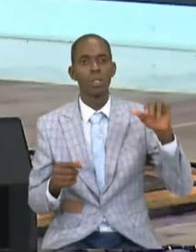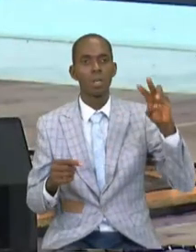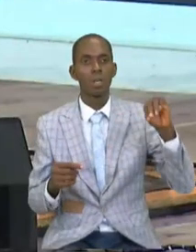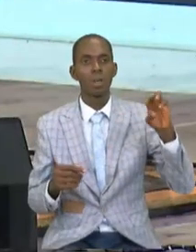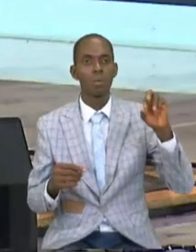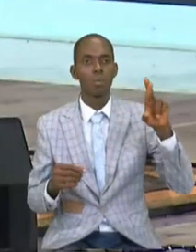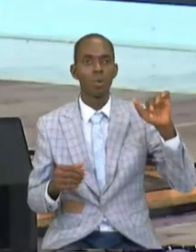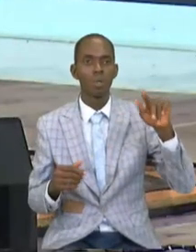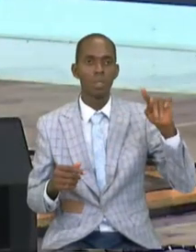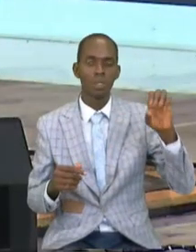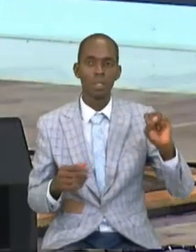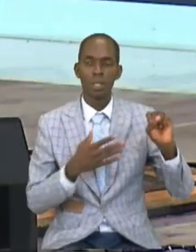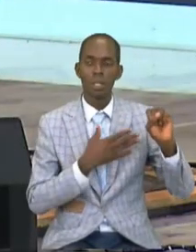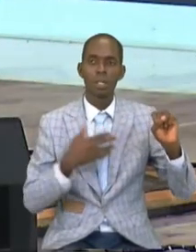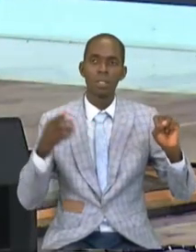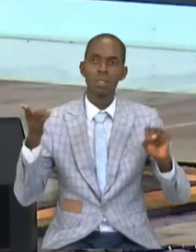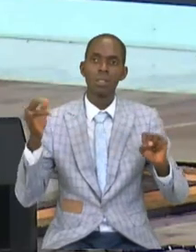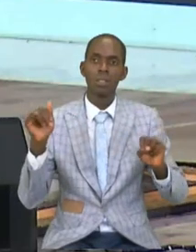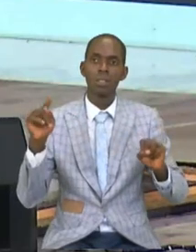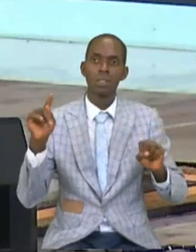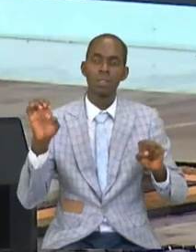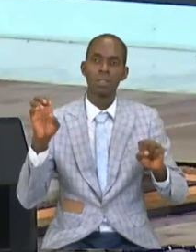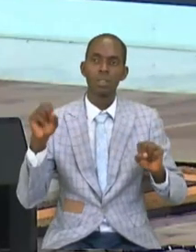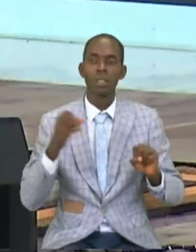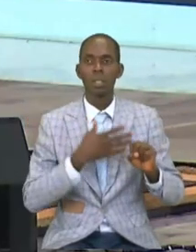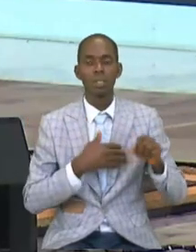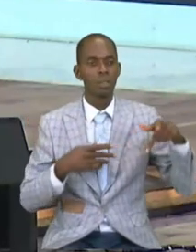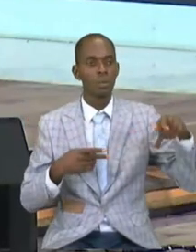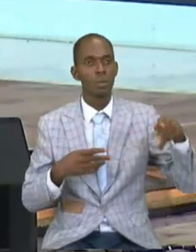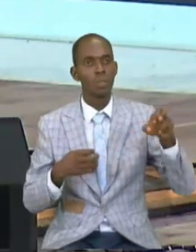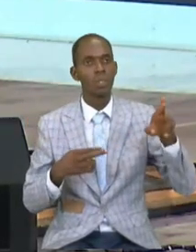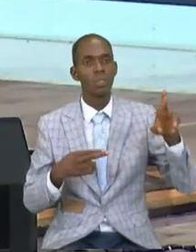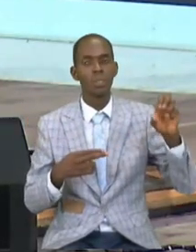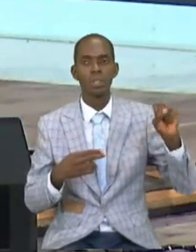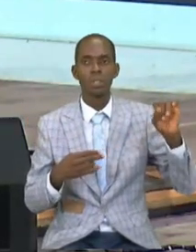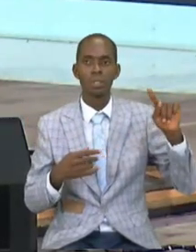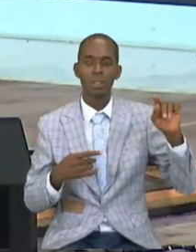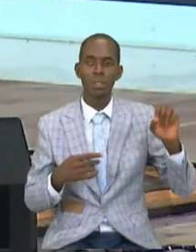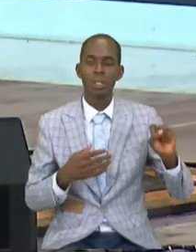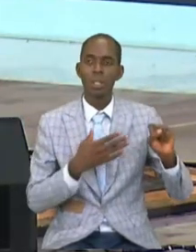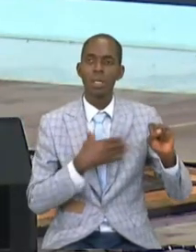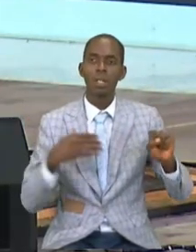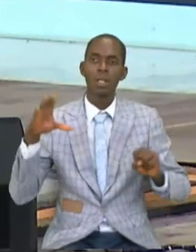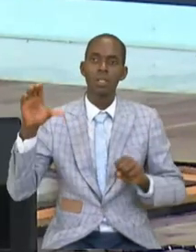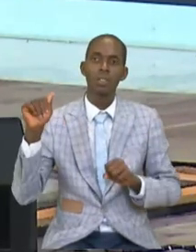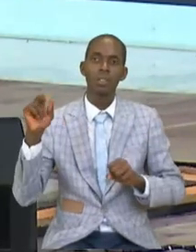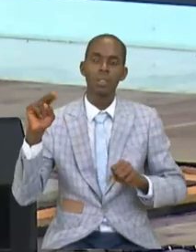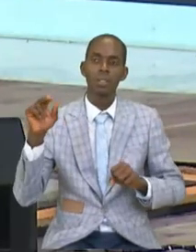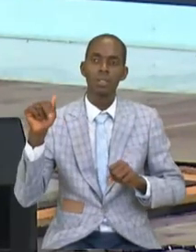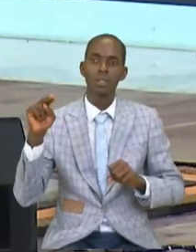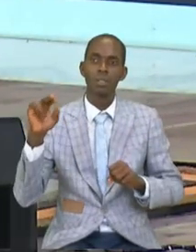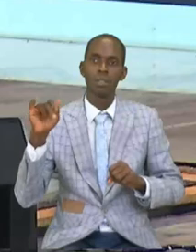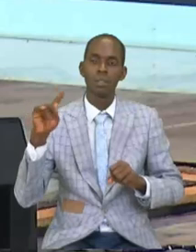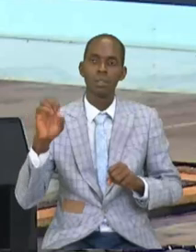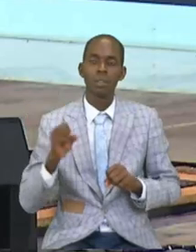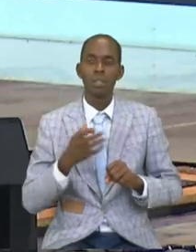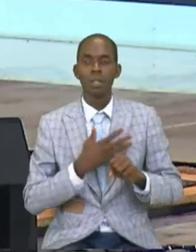Amoréens, les Éthiens, les Phérésiens, les Cananéens, les